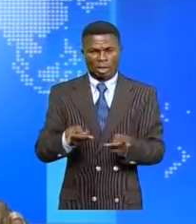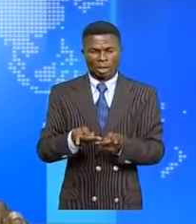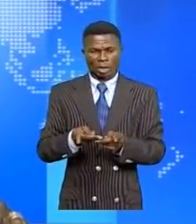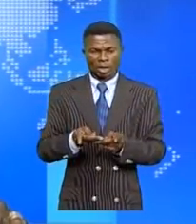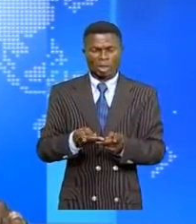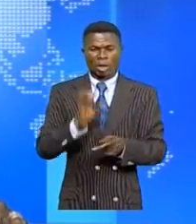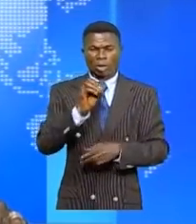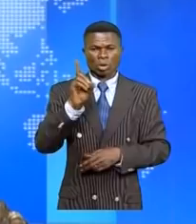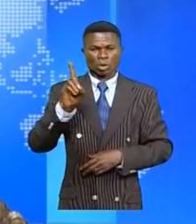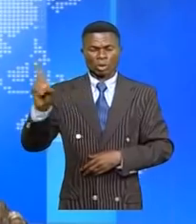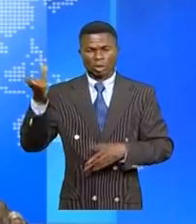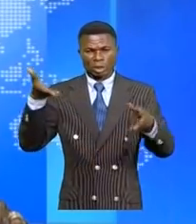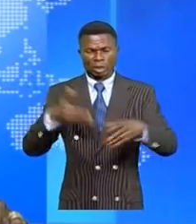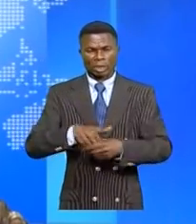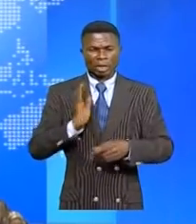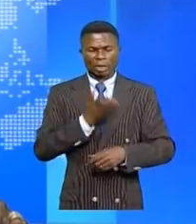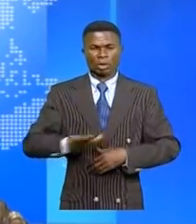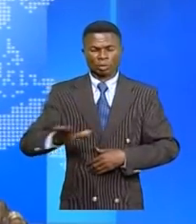des ODD en RDC.